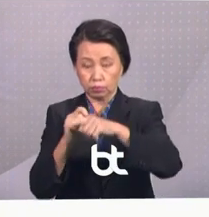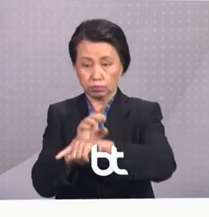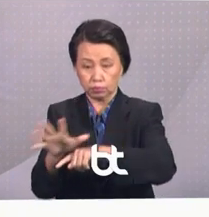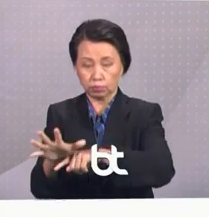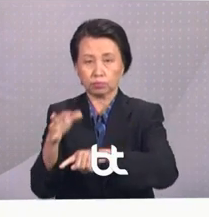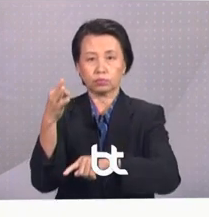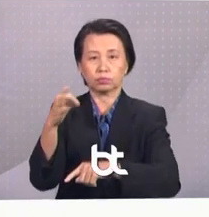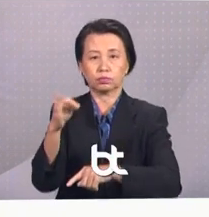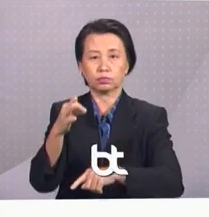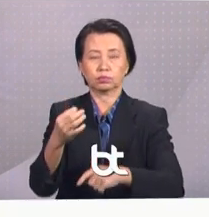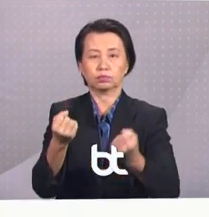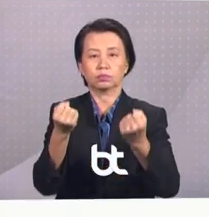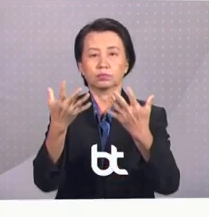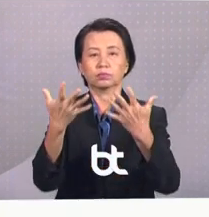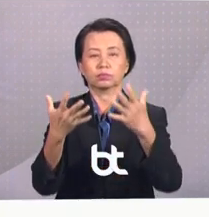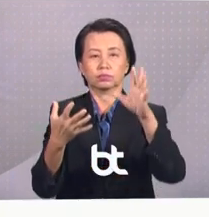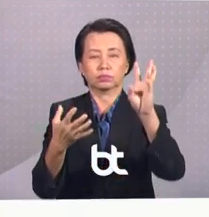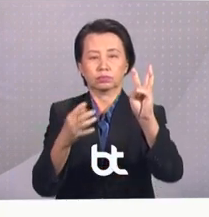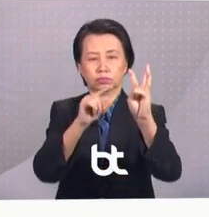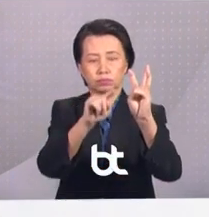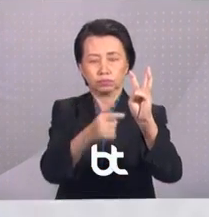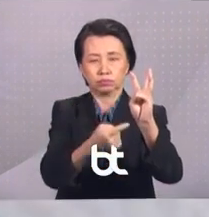1911 Ia adalah sebanyak